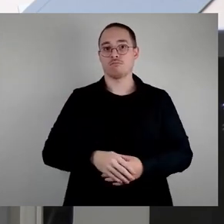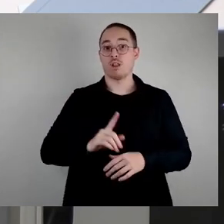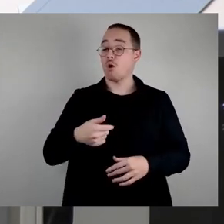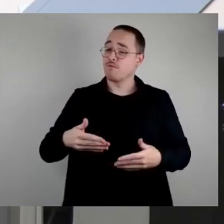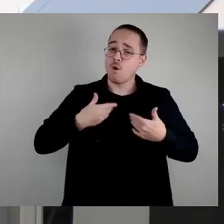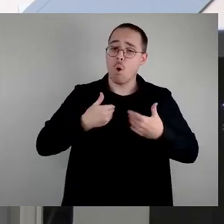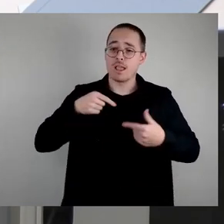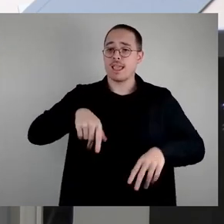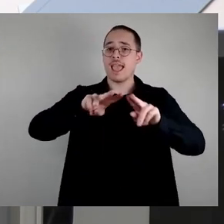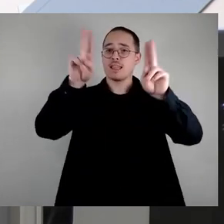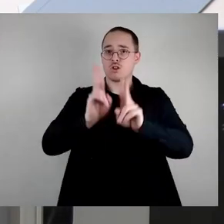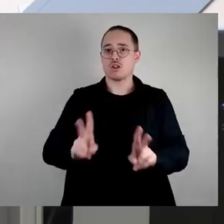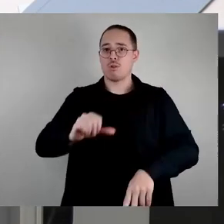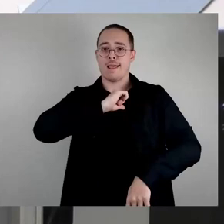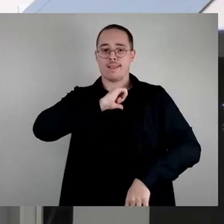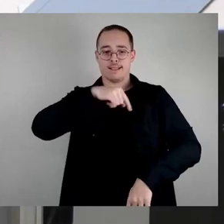Vielen Dank.